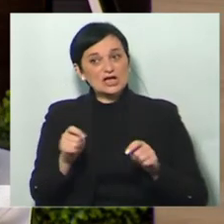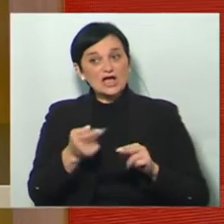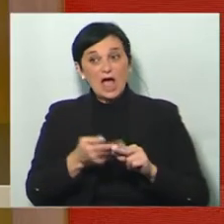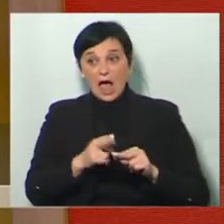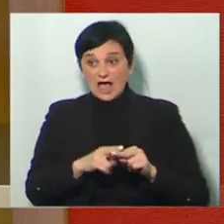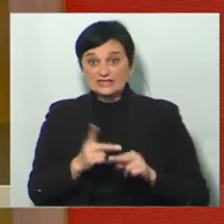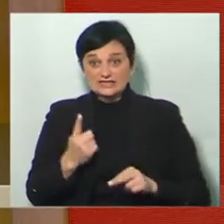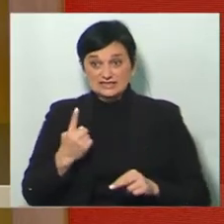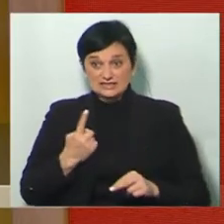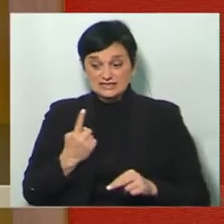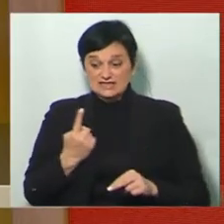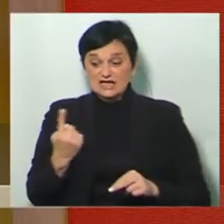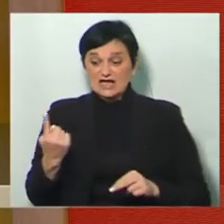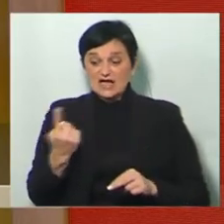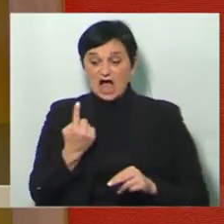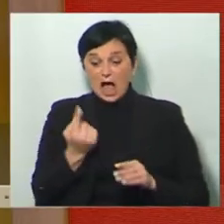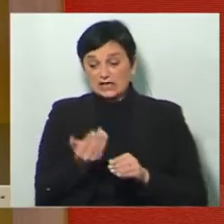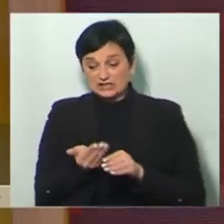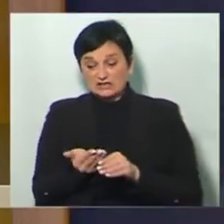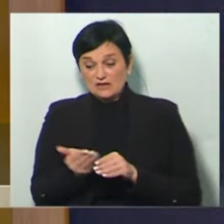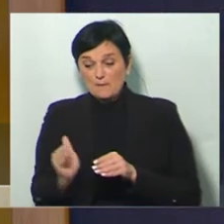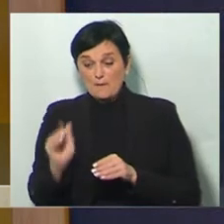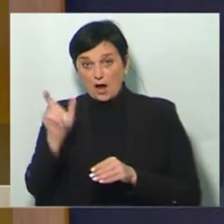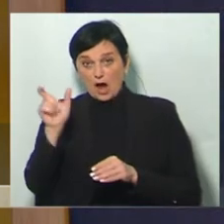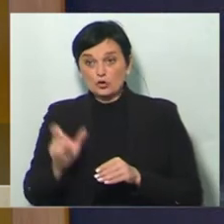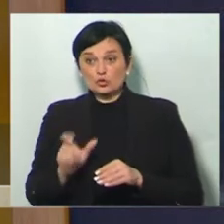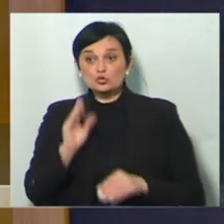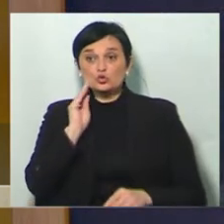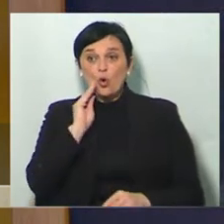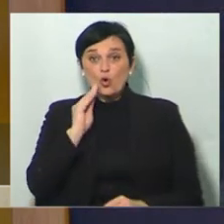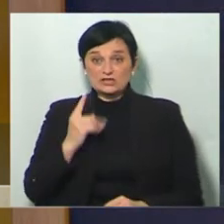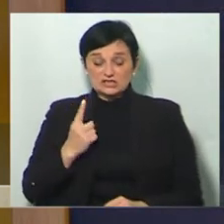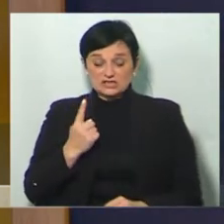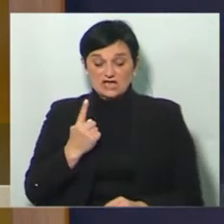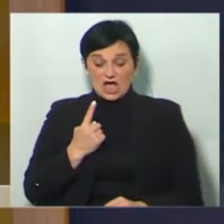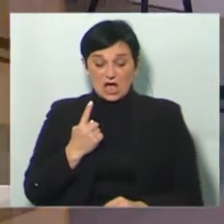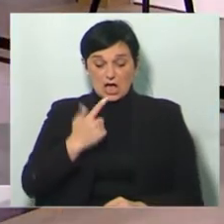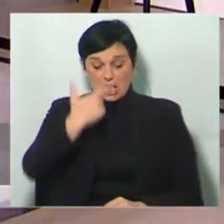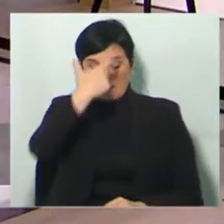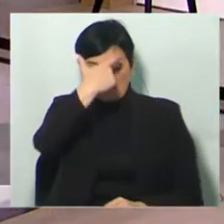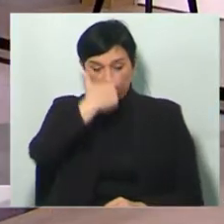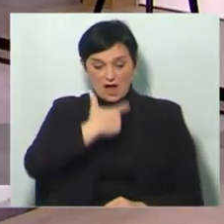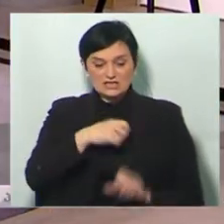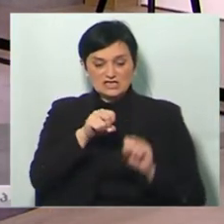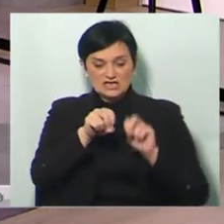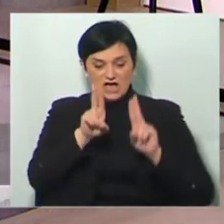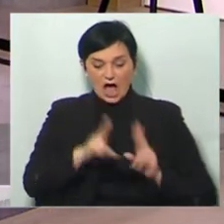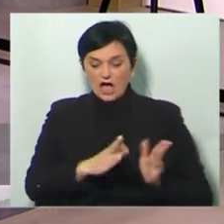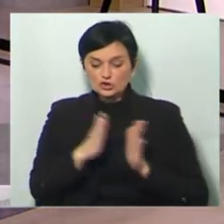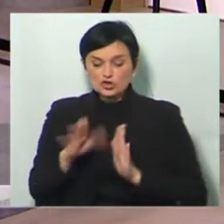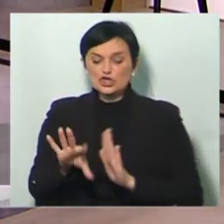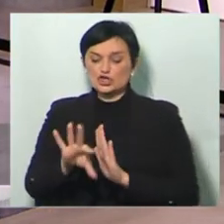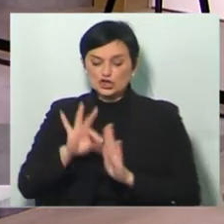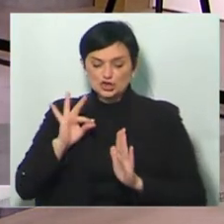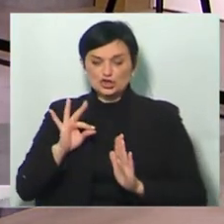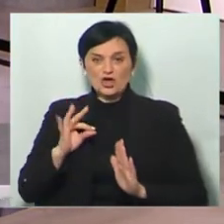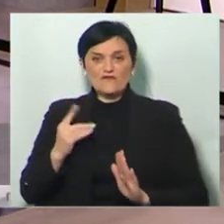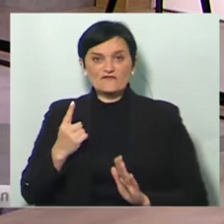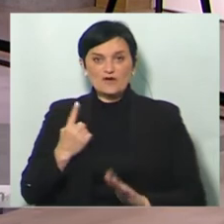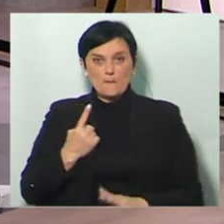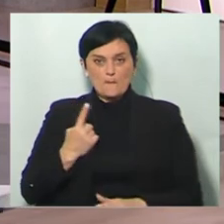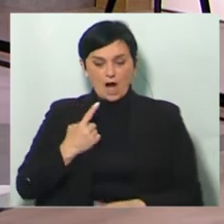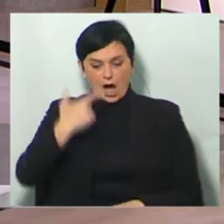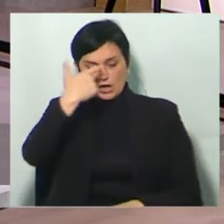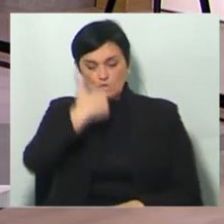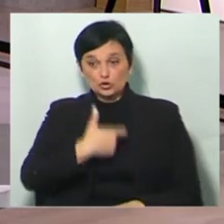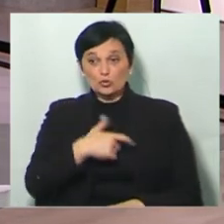არ არის, როდესაც ადამიანი მარტოობაში გადადის გააზრებულად, ანუ ირჩევს მარტოობას. ზოგჯერ